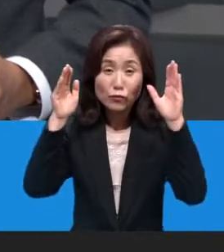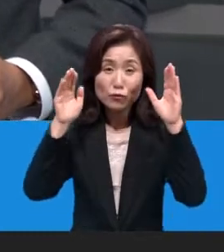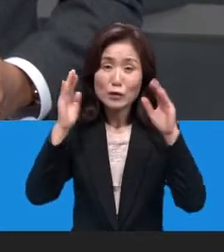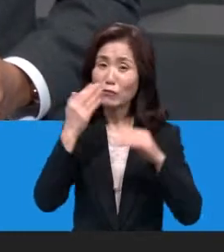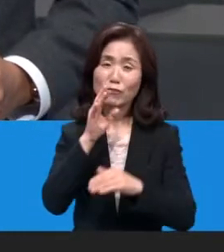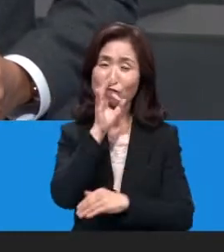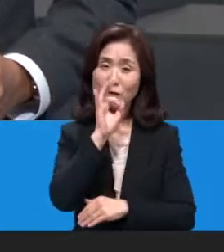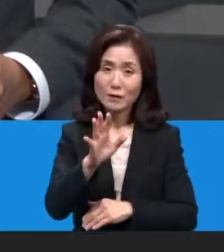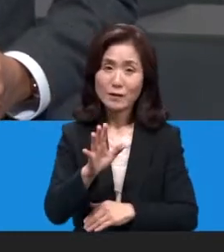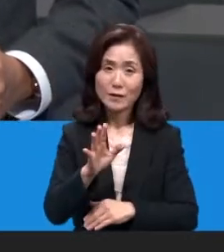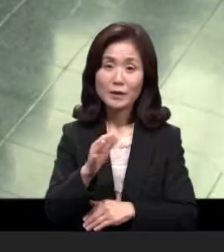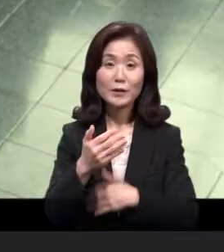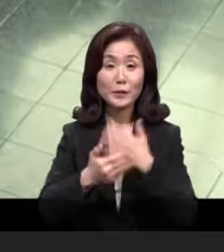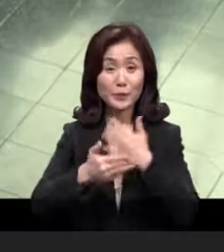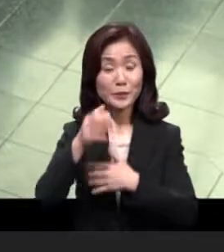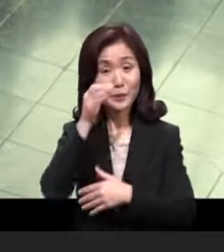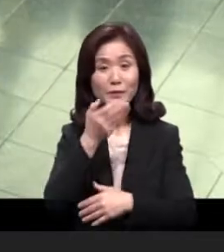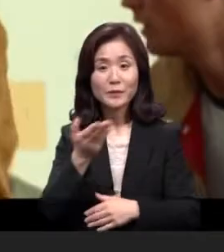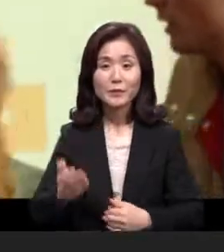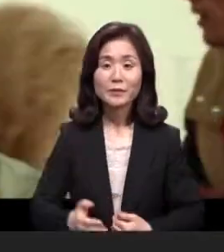보시죠.